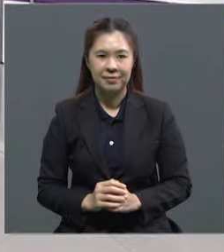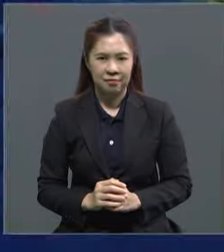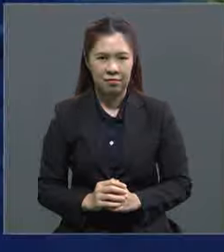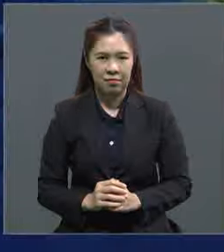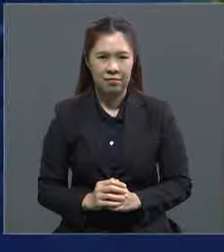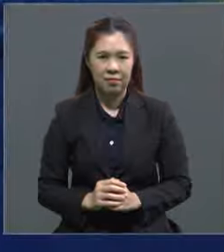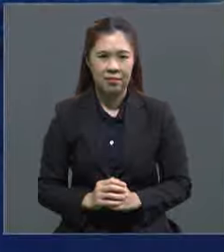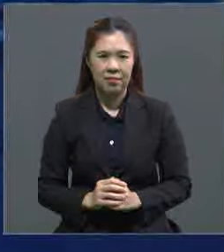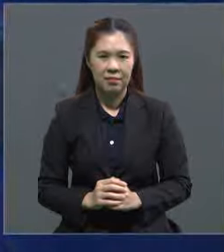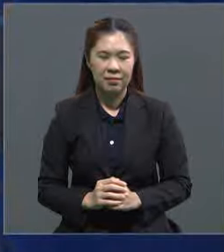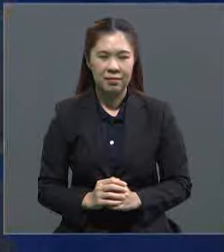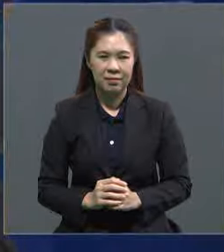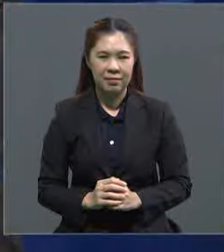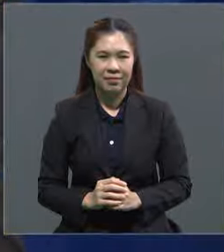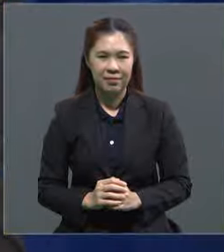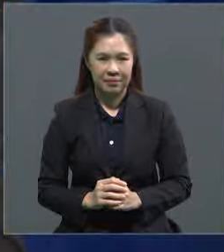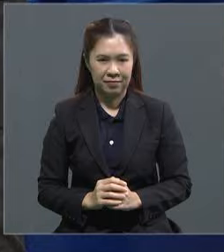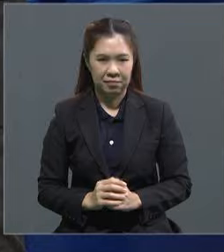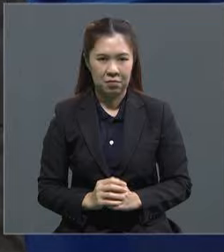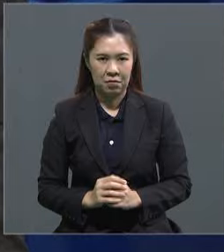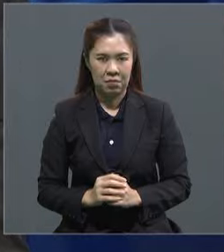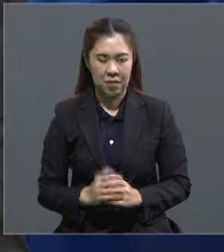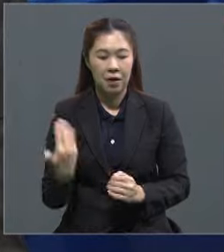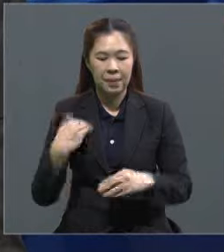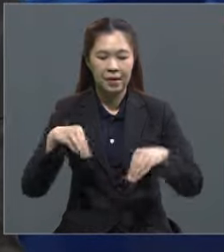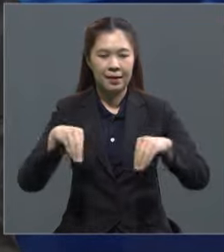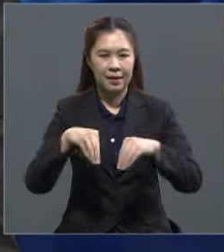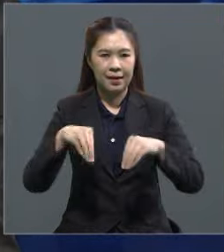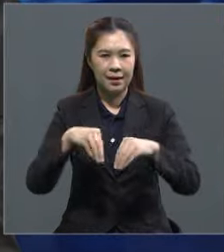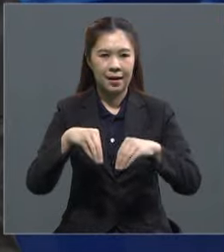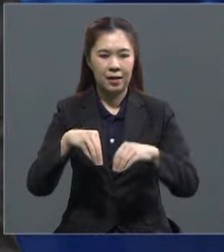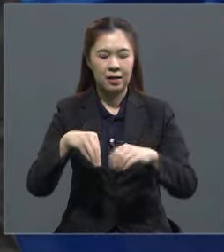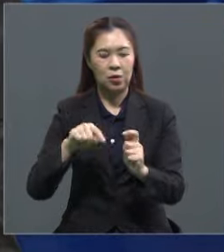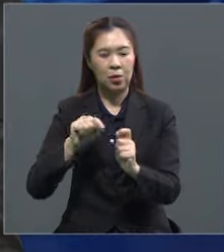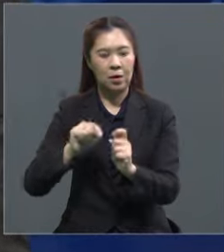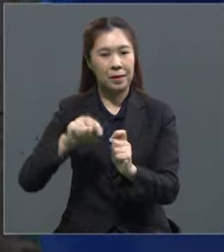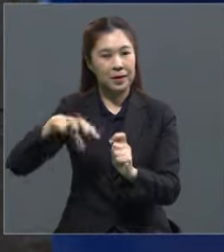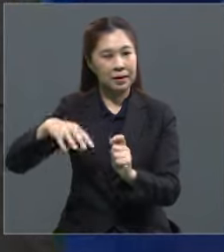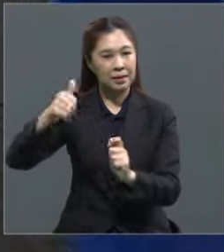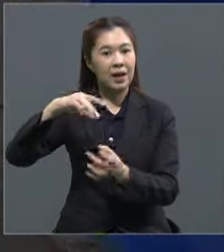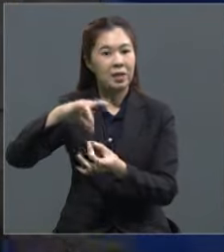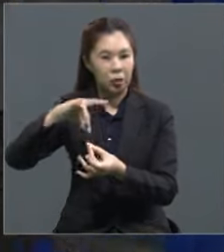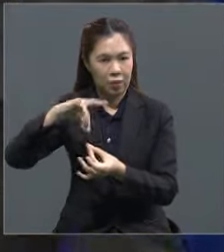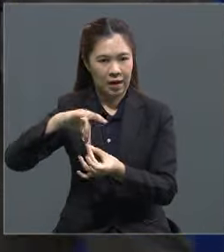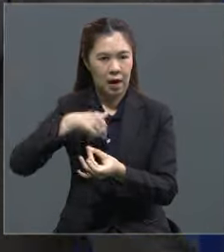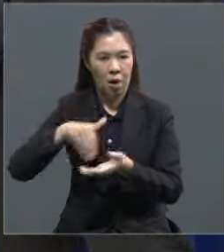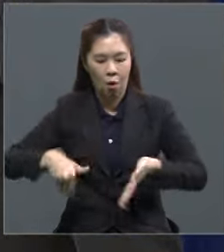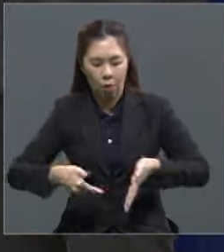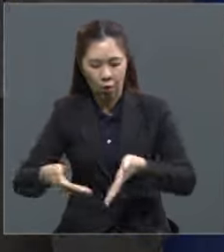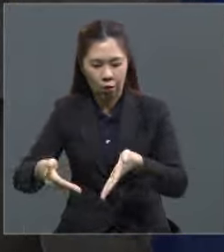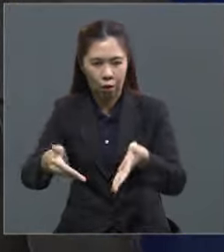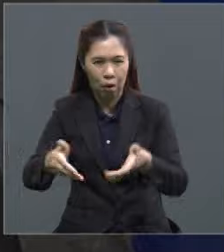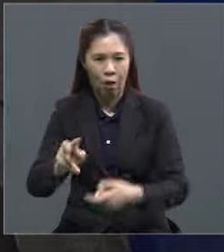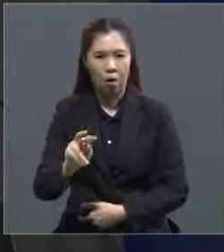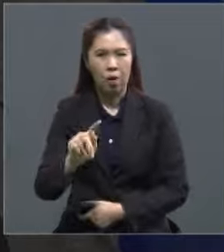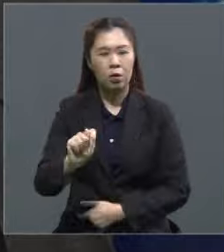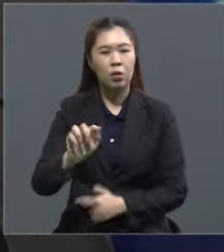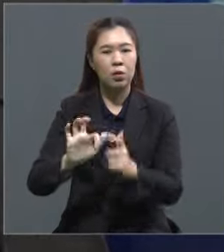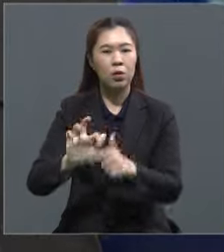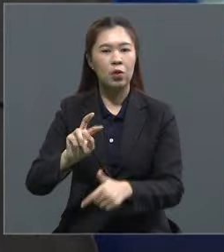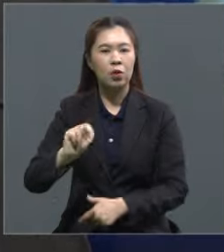ลงไปในส่วนที่จะก่อนเข้าเมืองตัวเมืองสุโขทัยเนี่ยก็จะมีคลองต้นข้ออีกส่วนหนึ่งนะครับก็ระบายน้ำไป